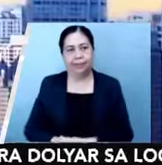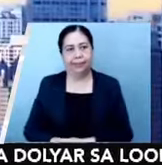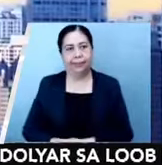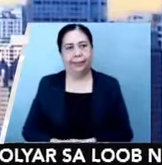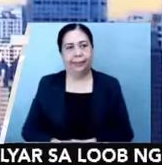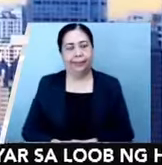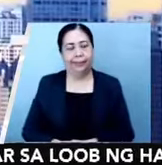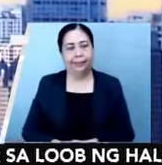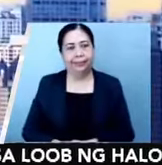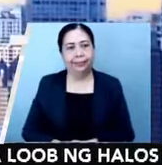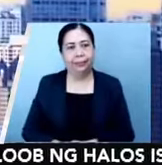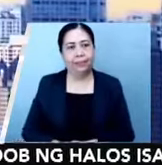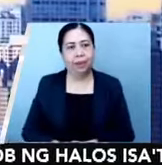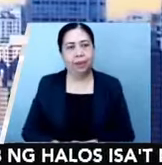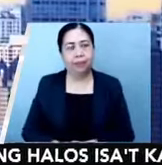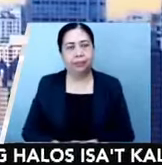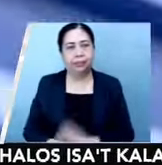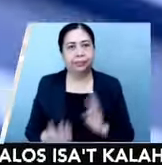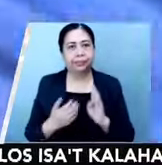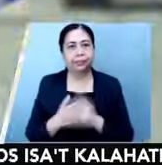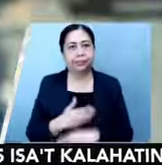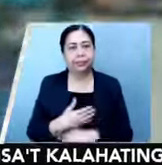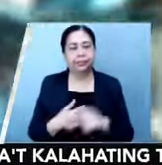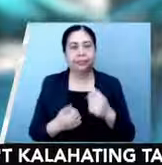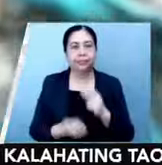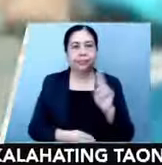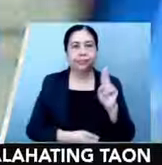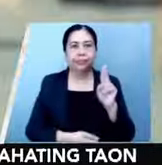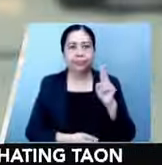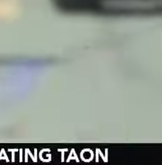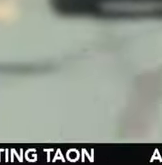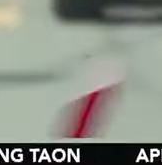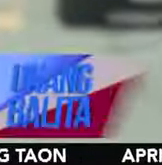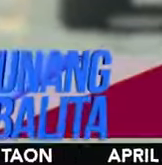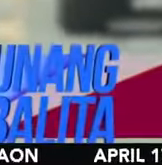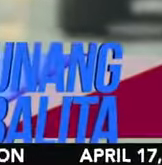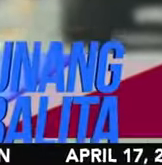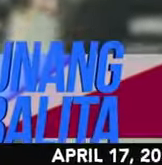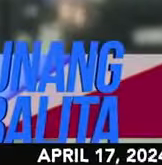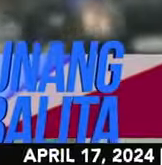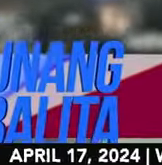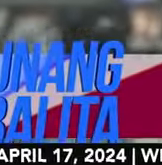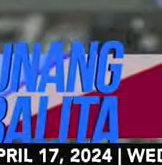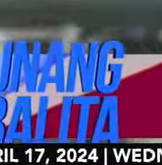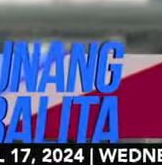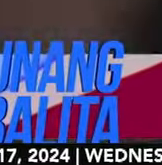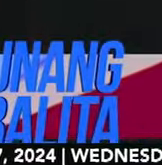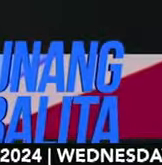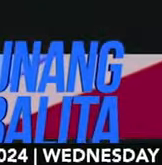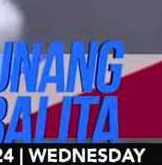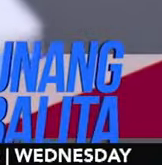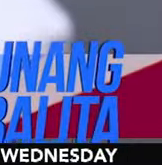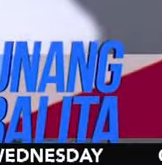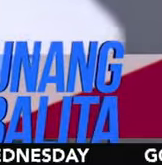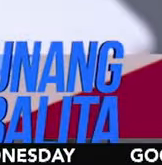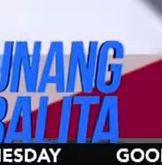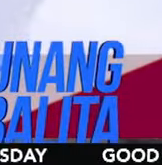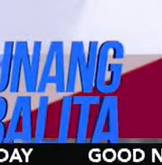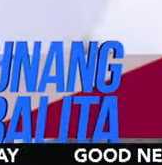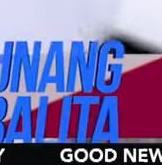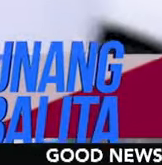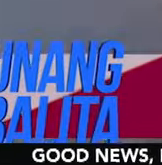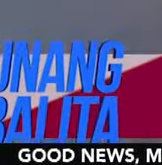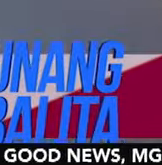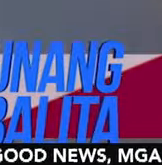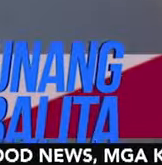Sa pagbabalik ng unang balita, panghuhuli at paninikip sa mga e-trike, e-bike at kuliglig sa mga